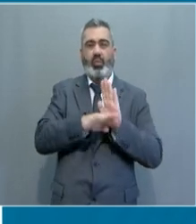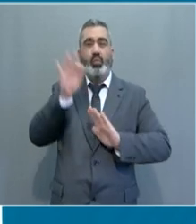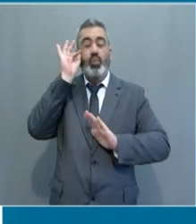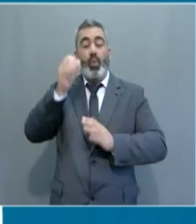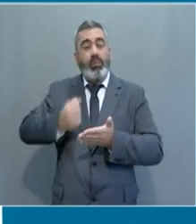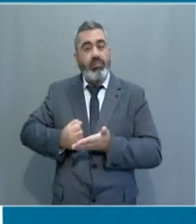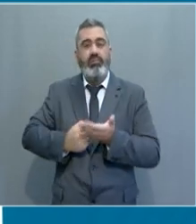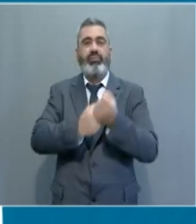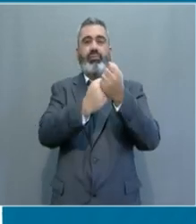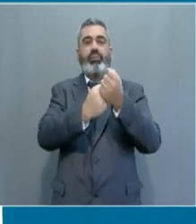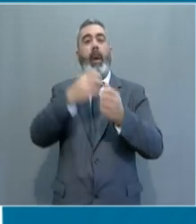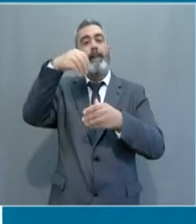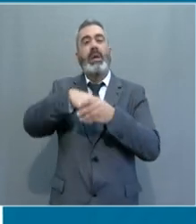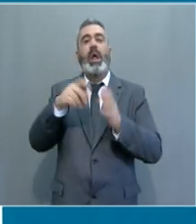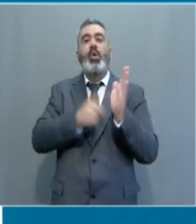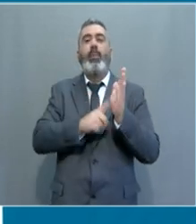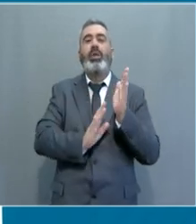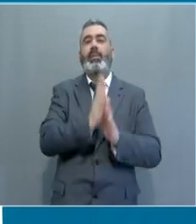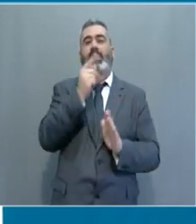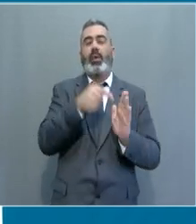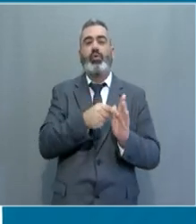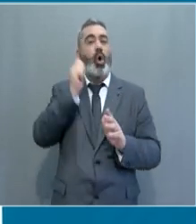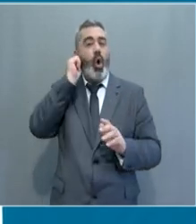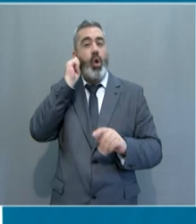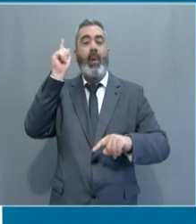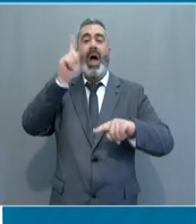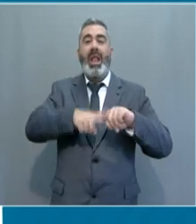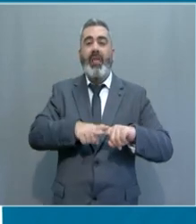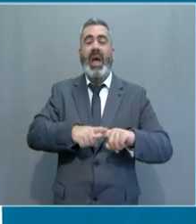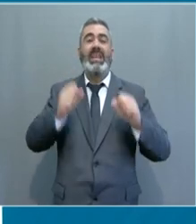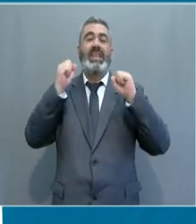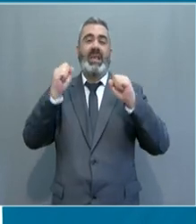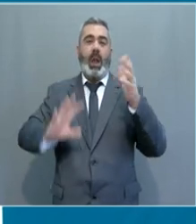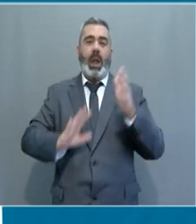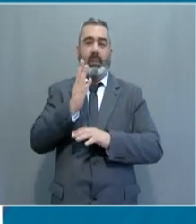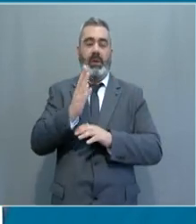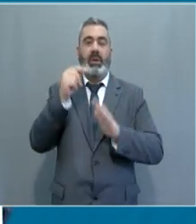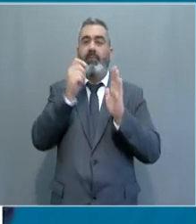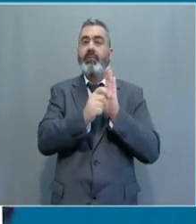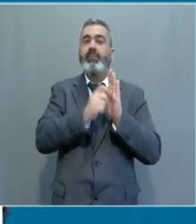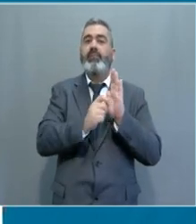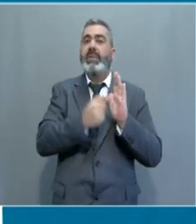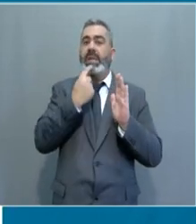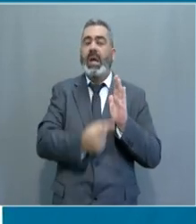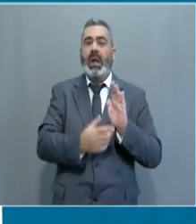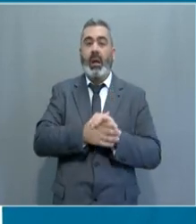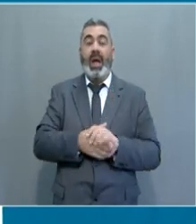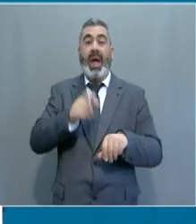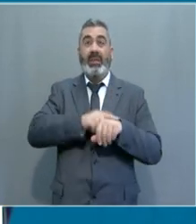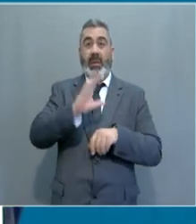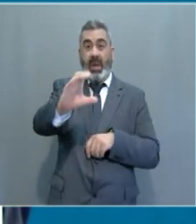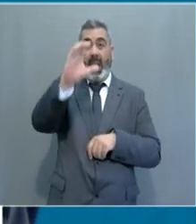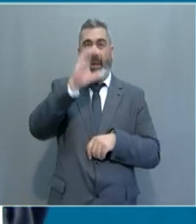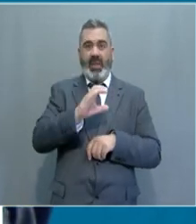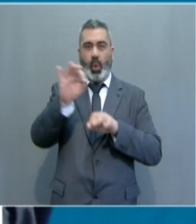νέο αναπτυξιακό νόμο, με τίτλο «Ελλάδα ισχυρή ανάπτυξη», που προβλέπει μεταξύ άλλων την άμεση αξιολόγηση των επενδυτικών